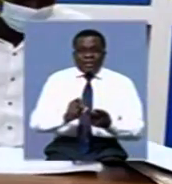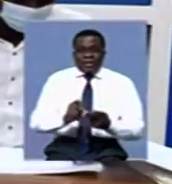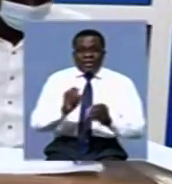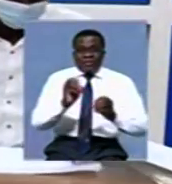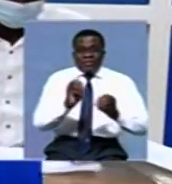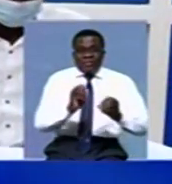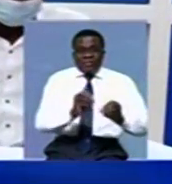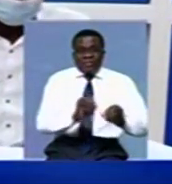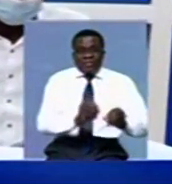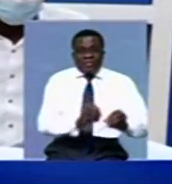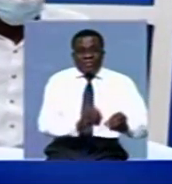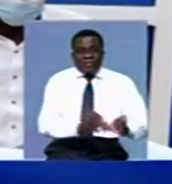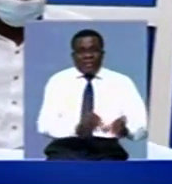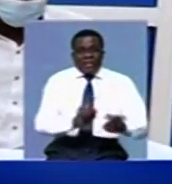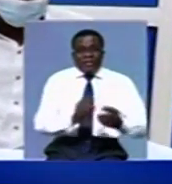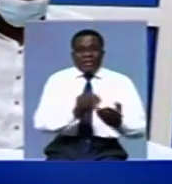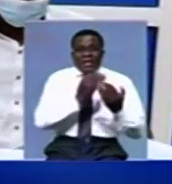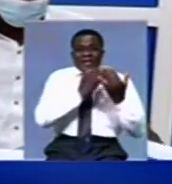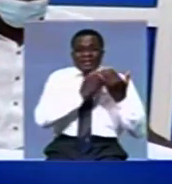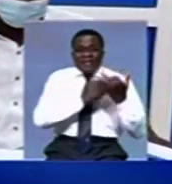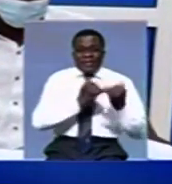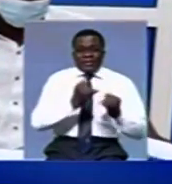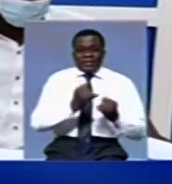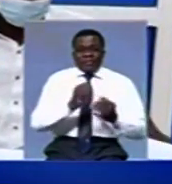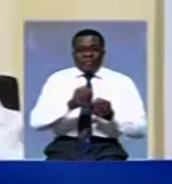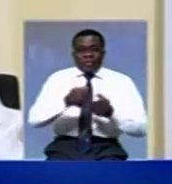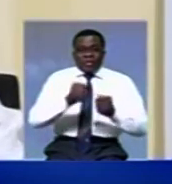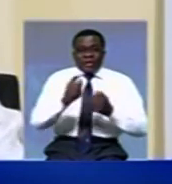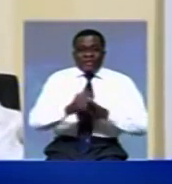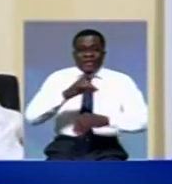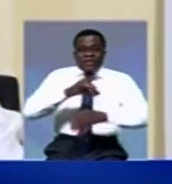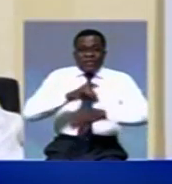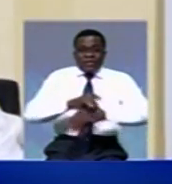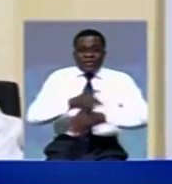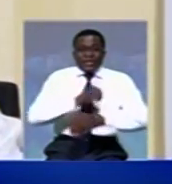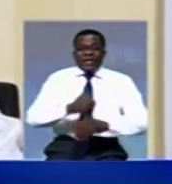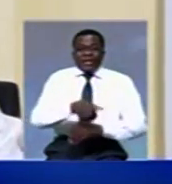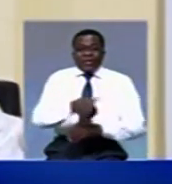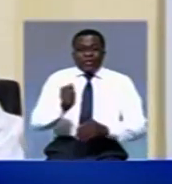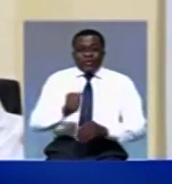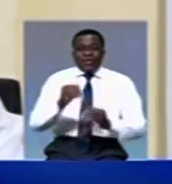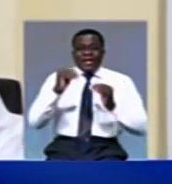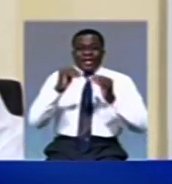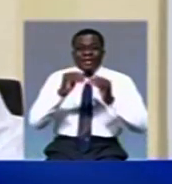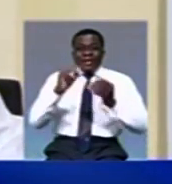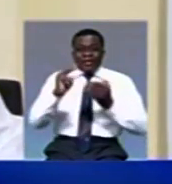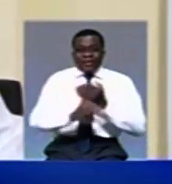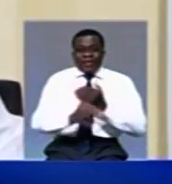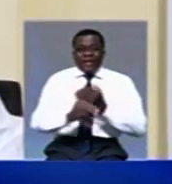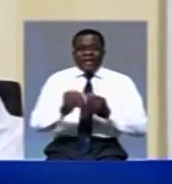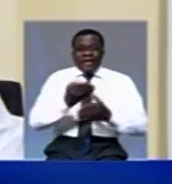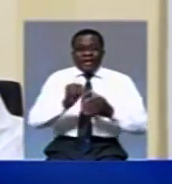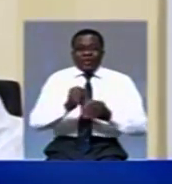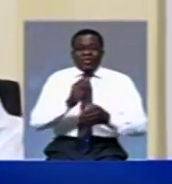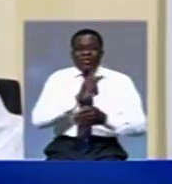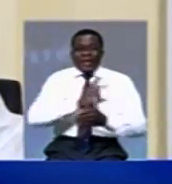met à la charge de l'administration foncière et domaniale également, en